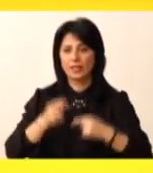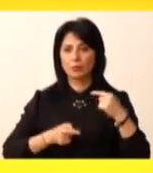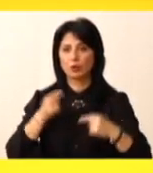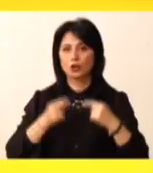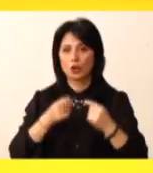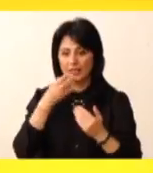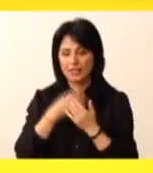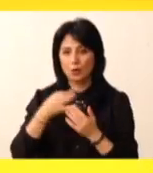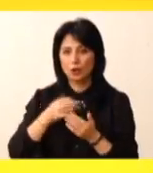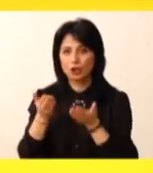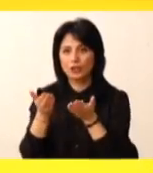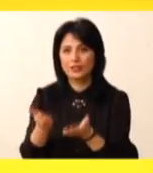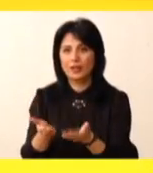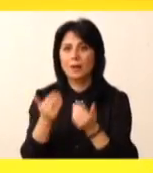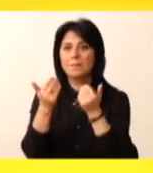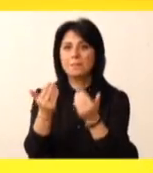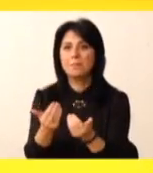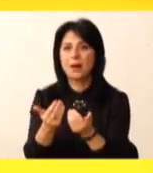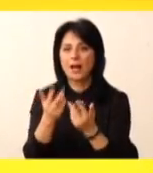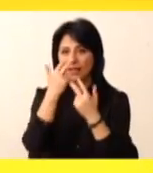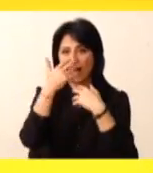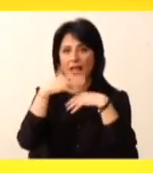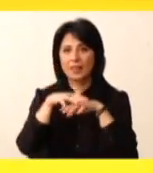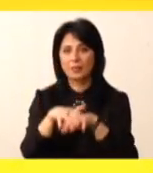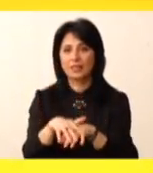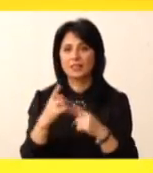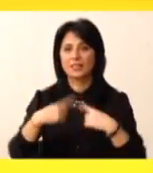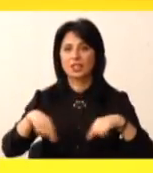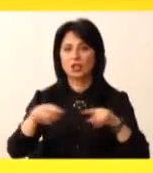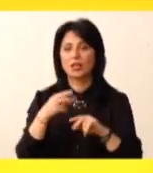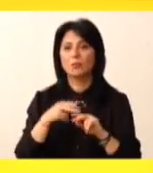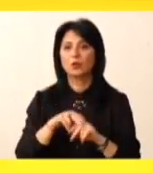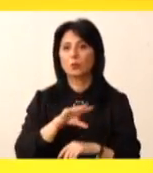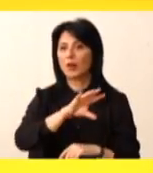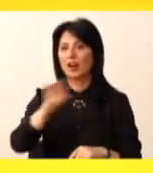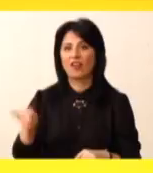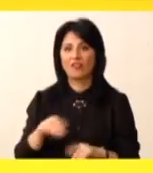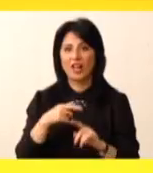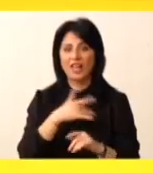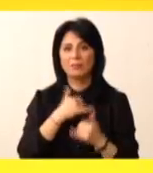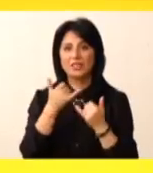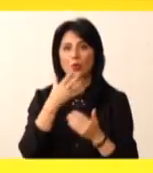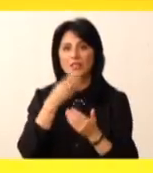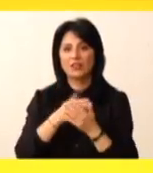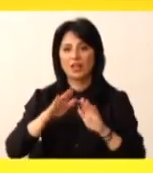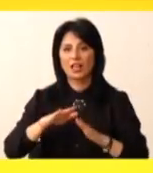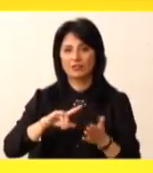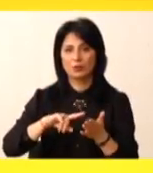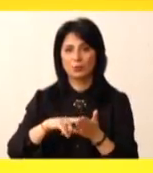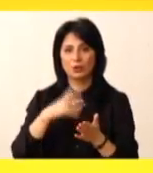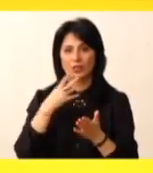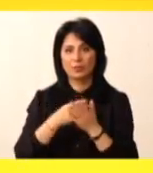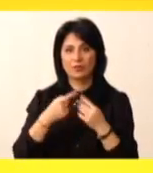იბრძოლონ საკუთარი შვილებისთვის, მათი ადაპტაციისათვის საზოგადოებაში, იმიტომ რომ ყველა იმსახურებს საკუთარ ადგილს ამ